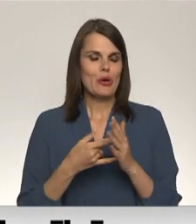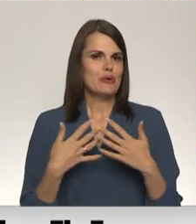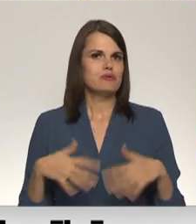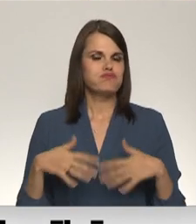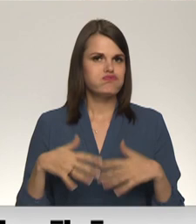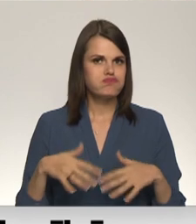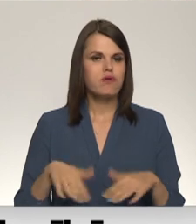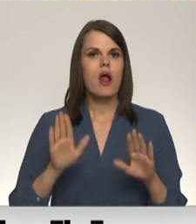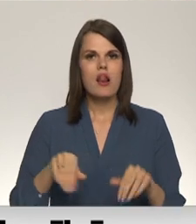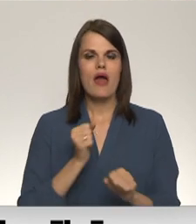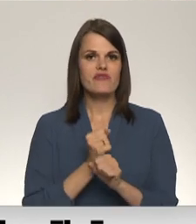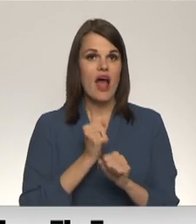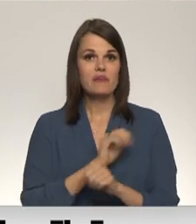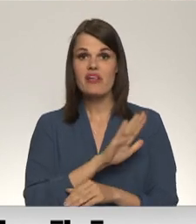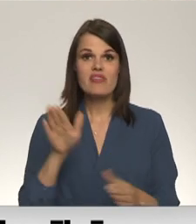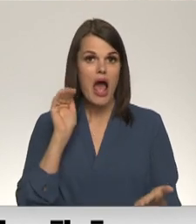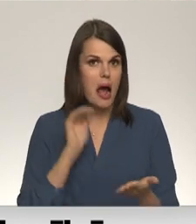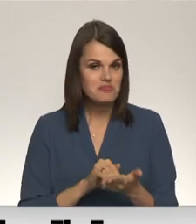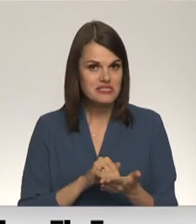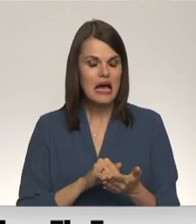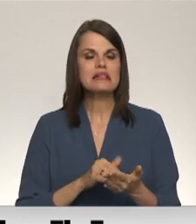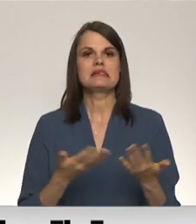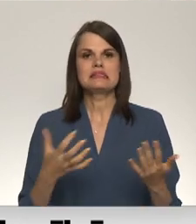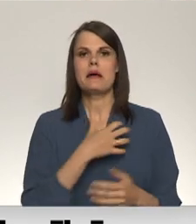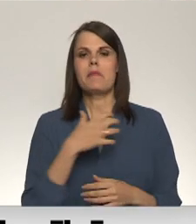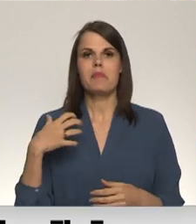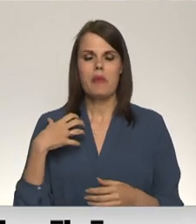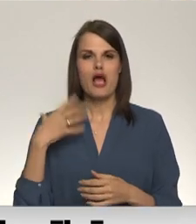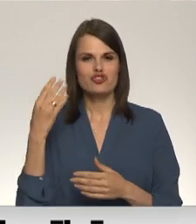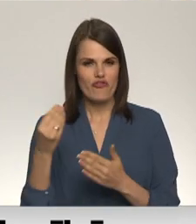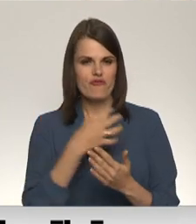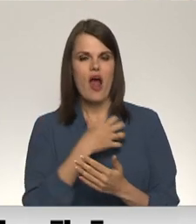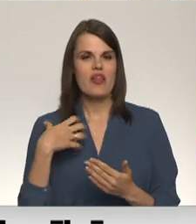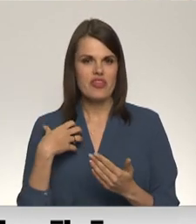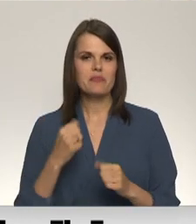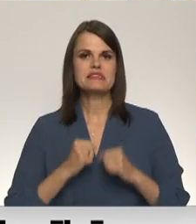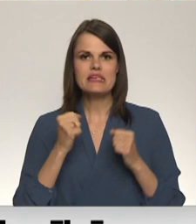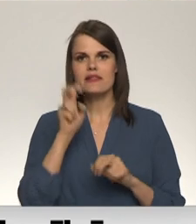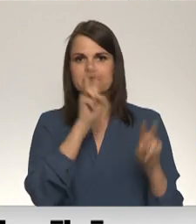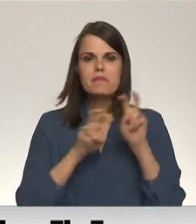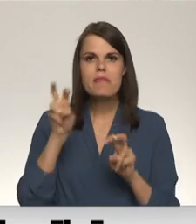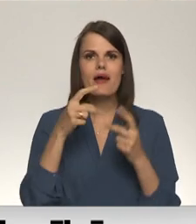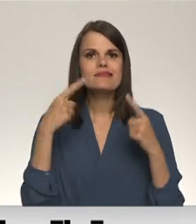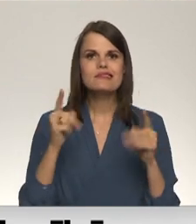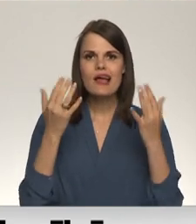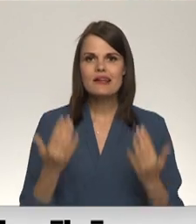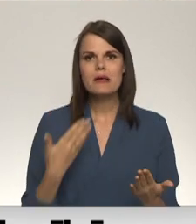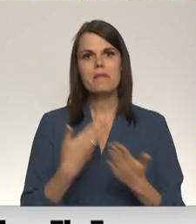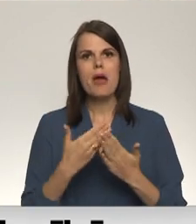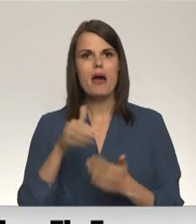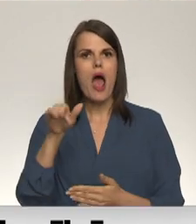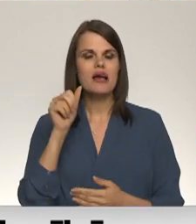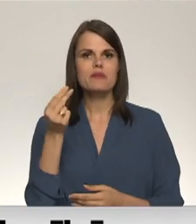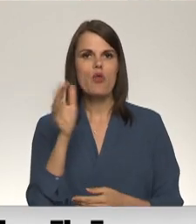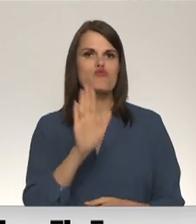darbi būv objektos neapstātos, vietvars spiests meklēt risinājumus, piemēram, aizņemties naudu valsts kasē. Taču visticamāk no daļas